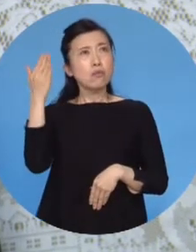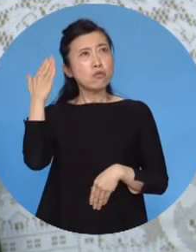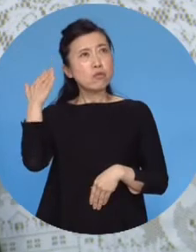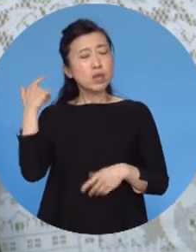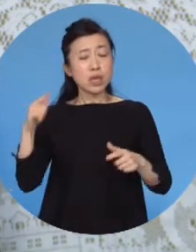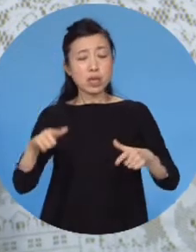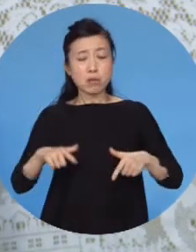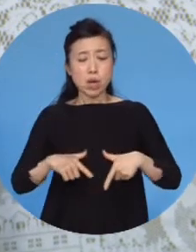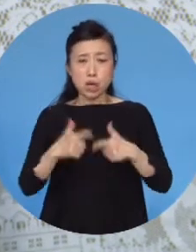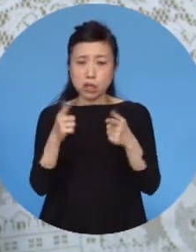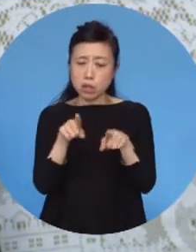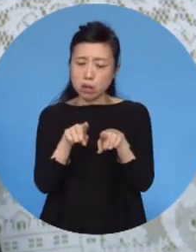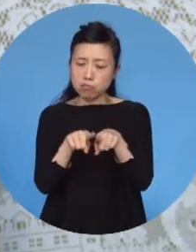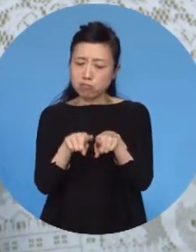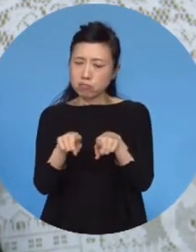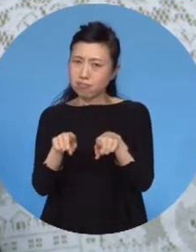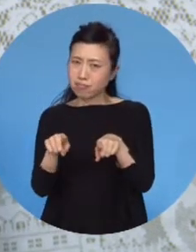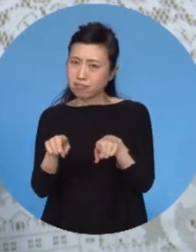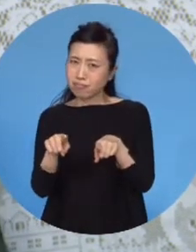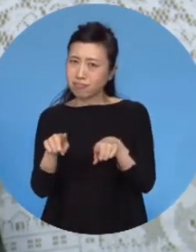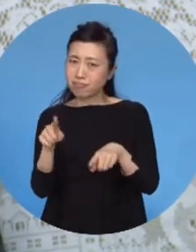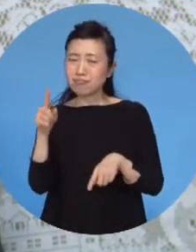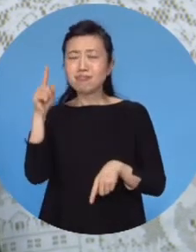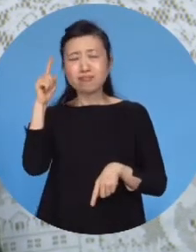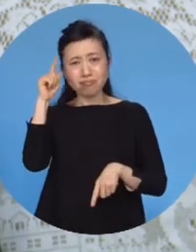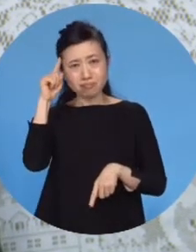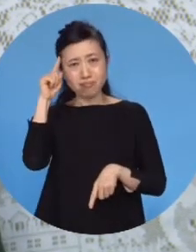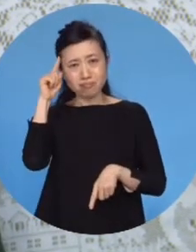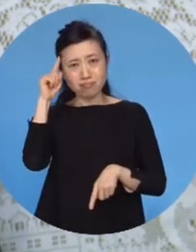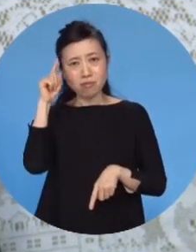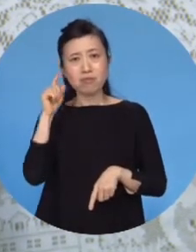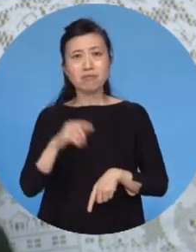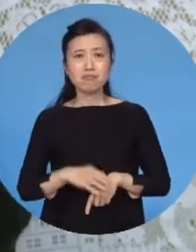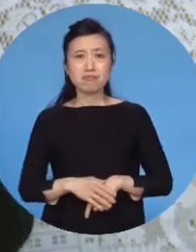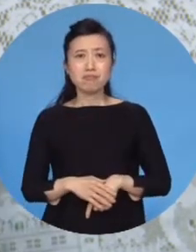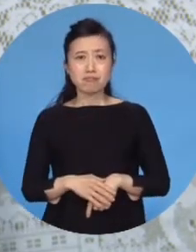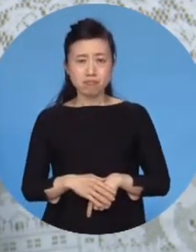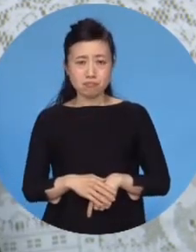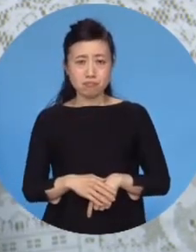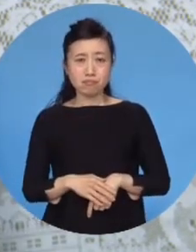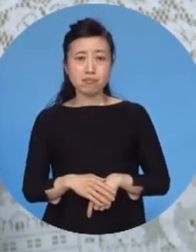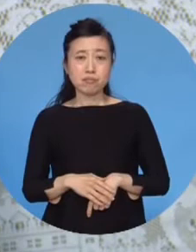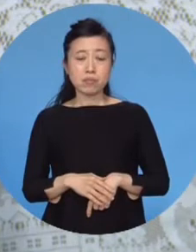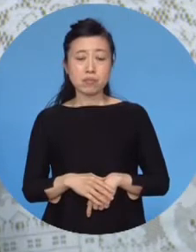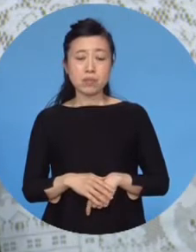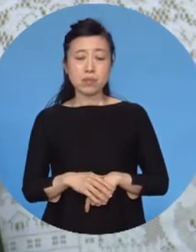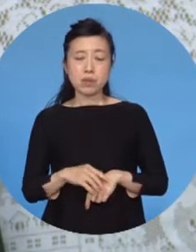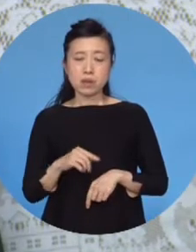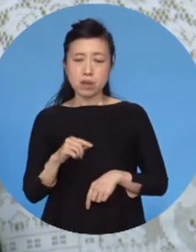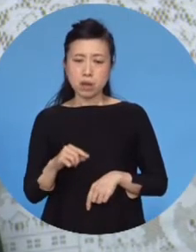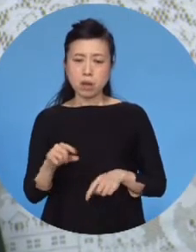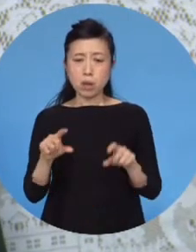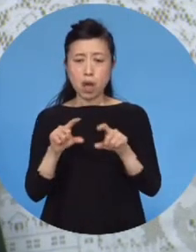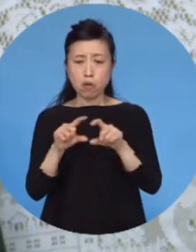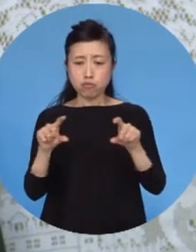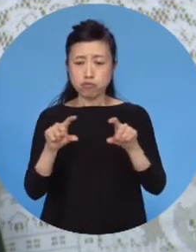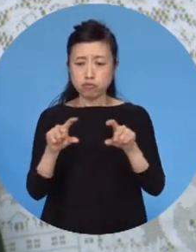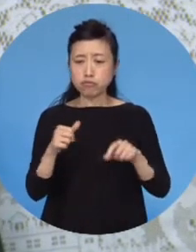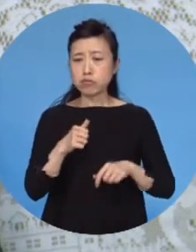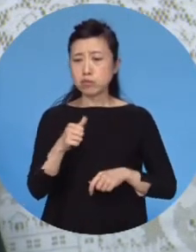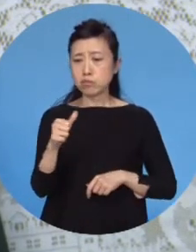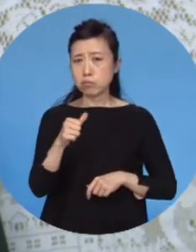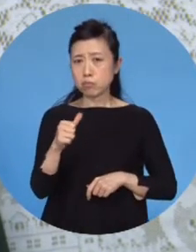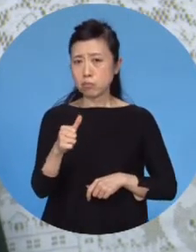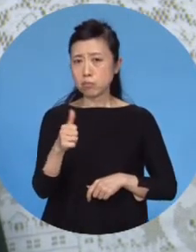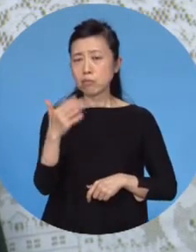く丸木橋でしょうね、丸太をこう組み合わせたような、うん、ああいうこう粗末な橋だったろう。だから普